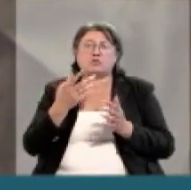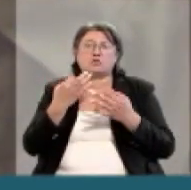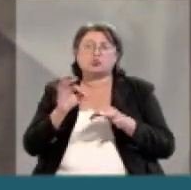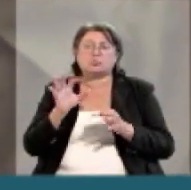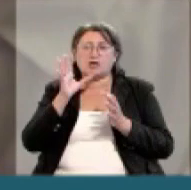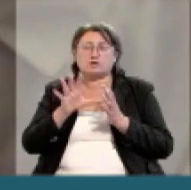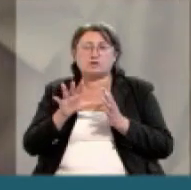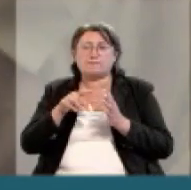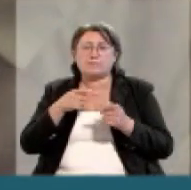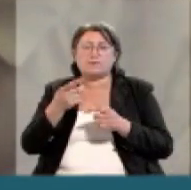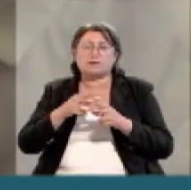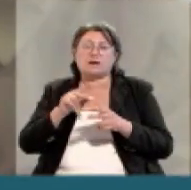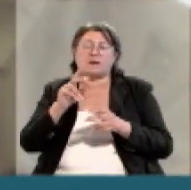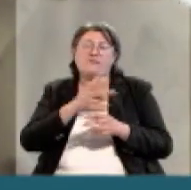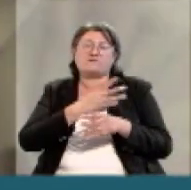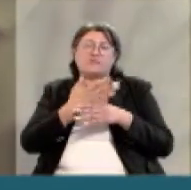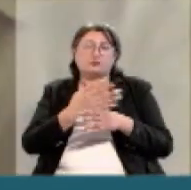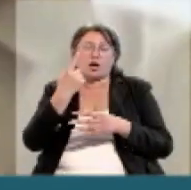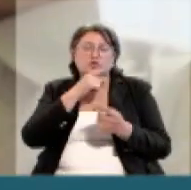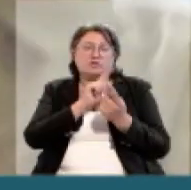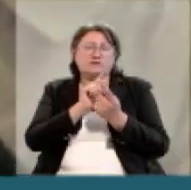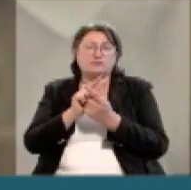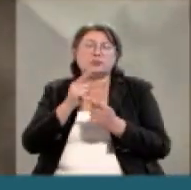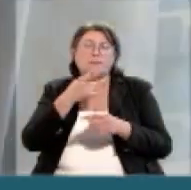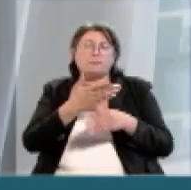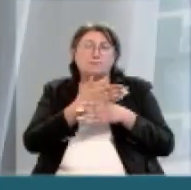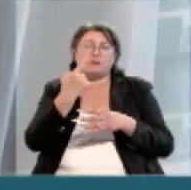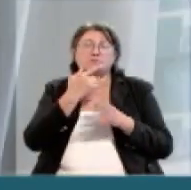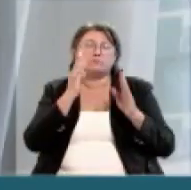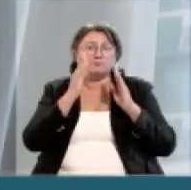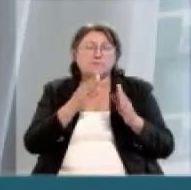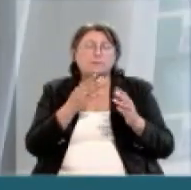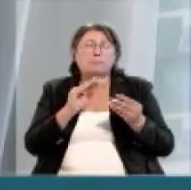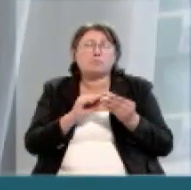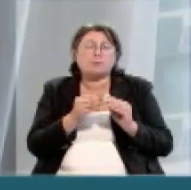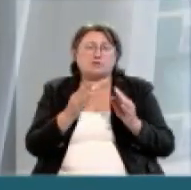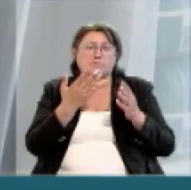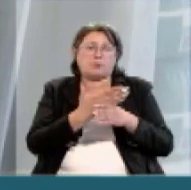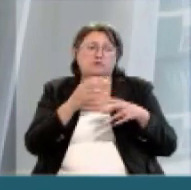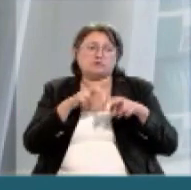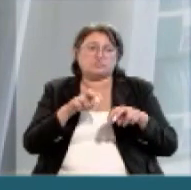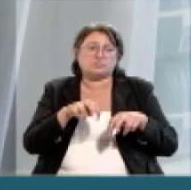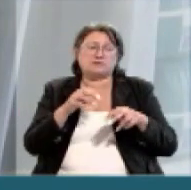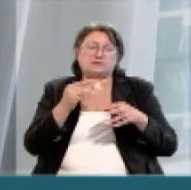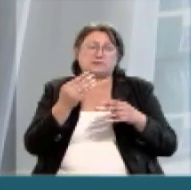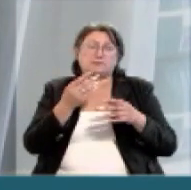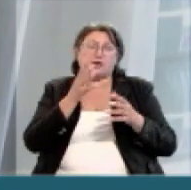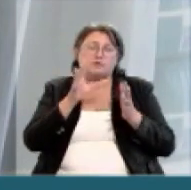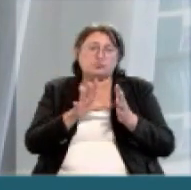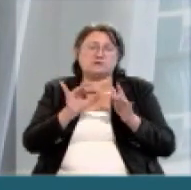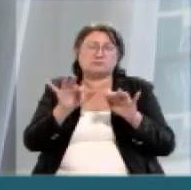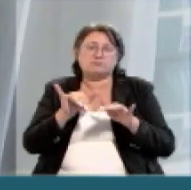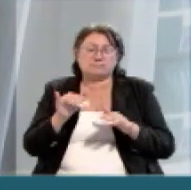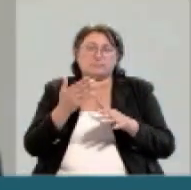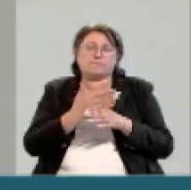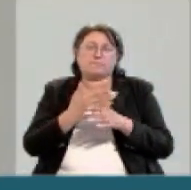кіруге мүмкіндік жоқ. Сонымен Жанашыр Бол волонтерлері электрондық кілтті алуға және ЕГОВ порталында сол анықтамаларды жасауға